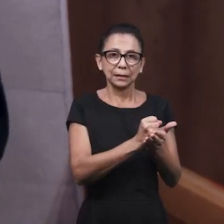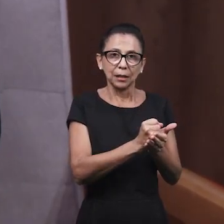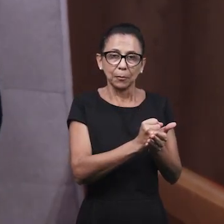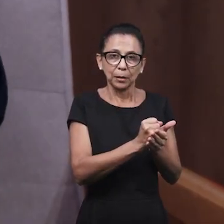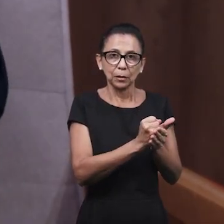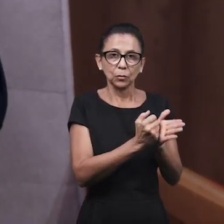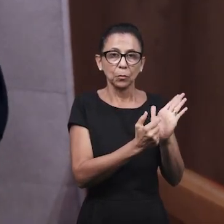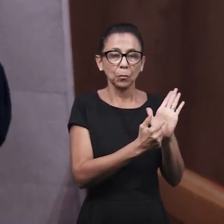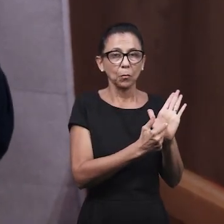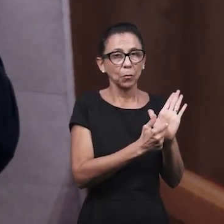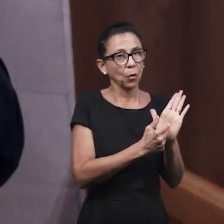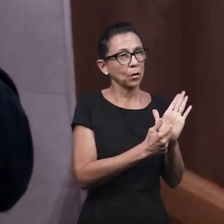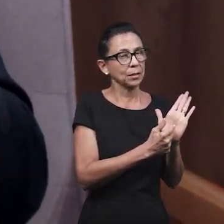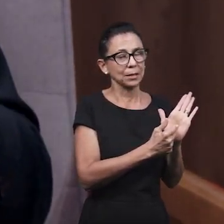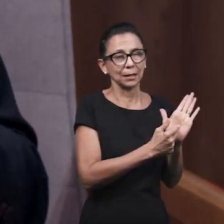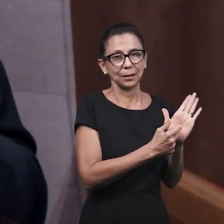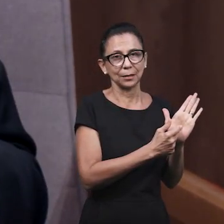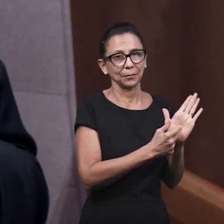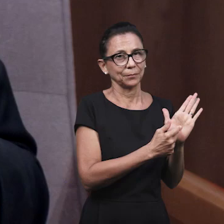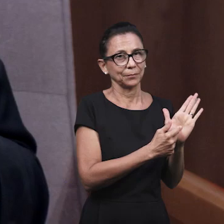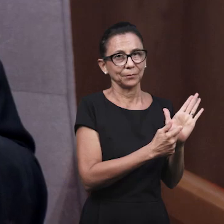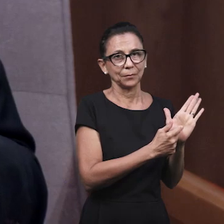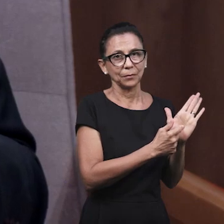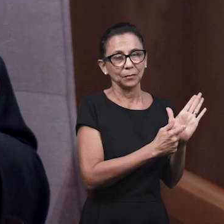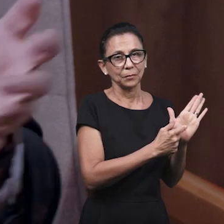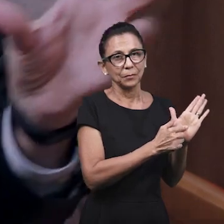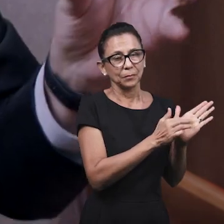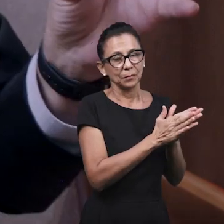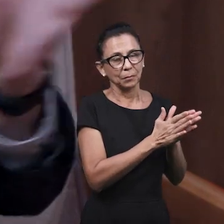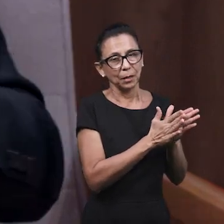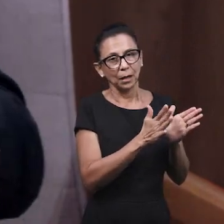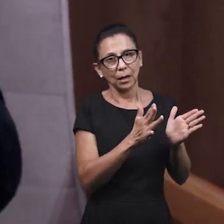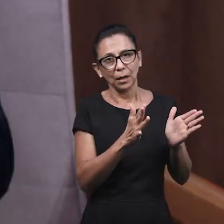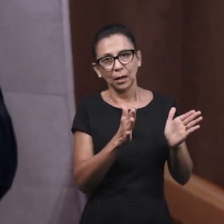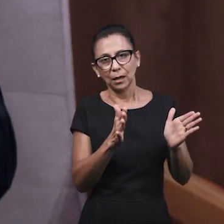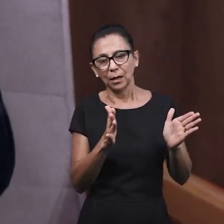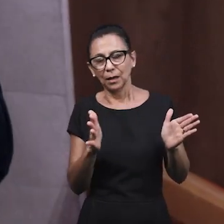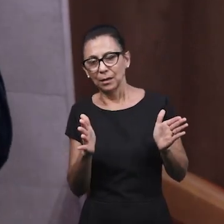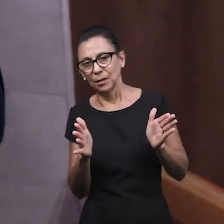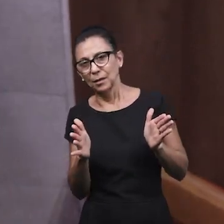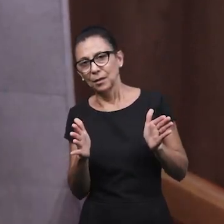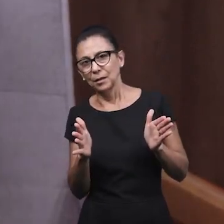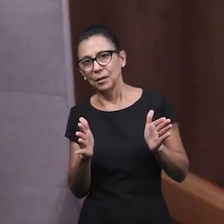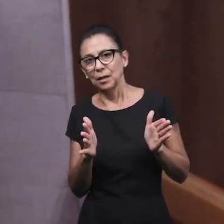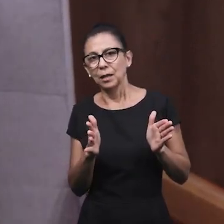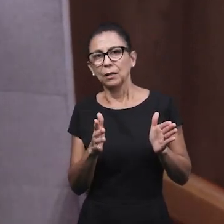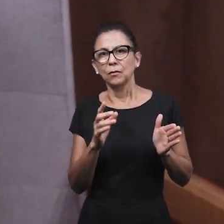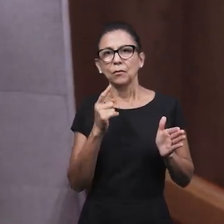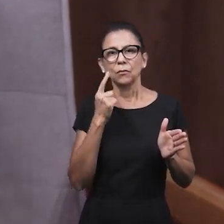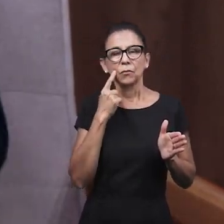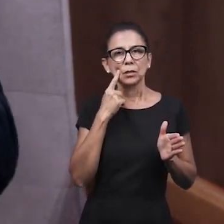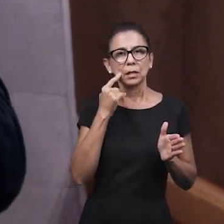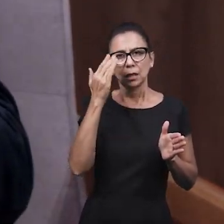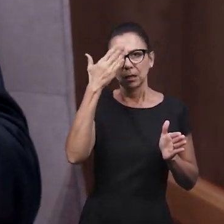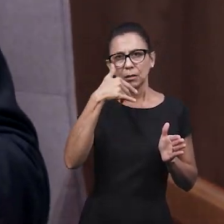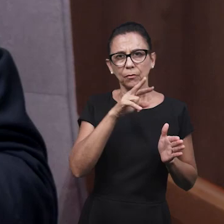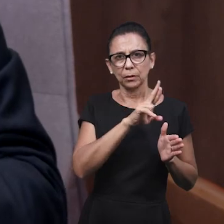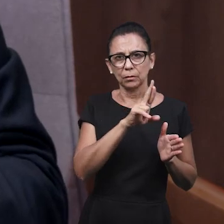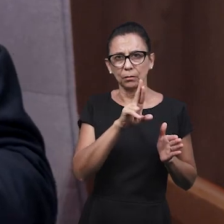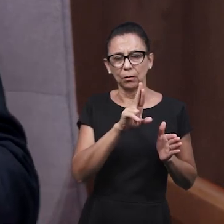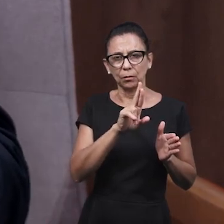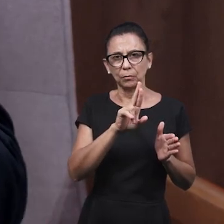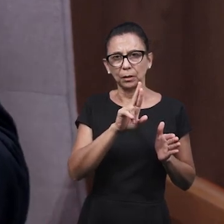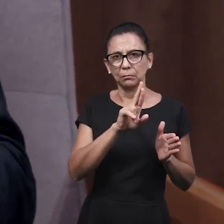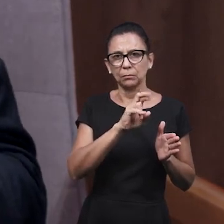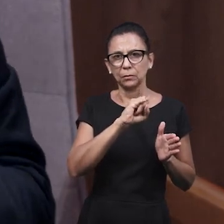Et, et pas le nom, mais il y a le nom Jésus. Mais il va apparaître dans